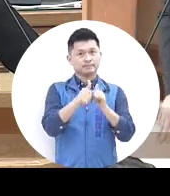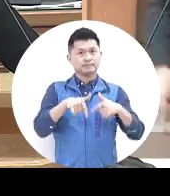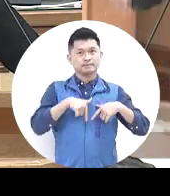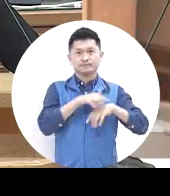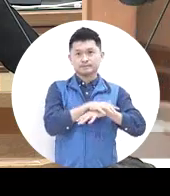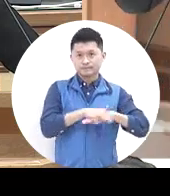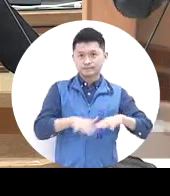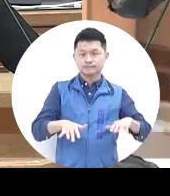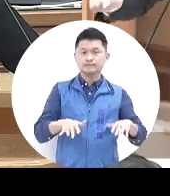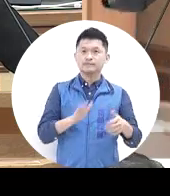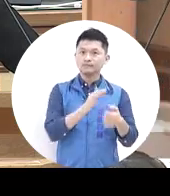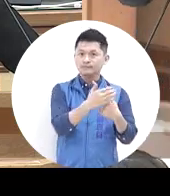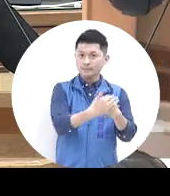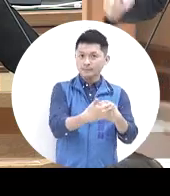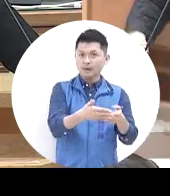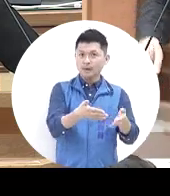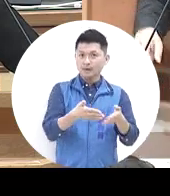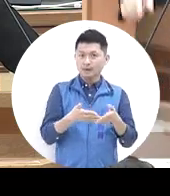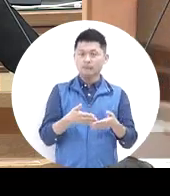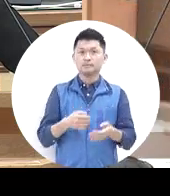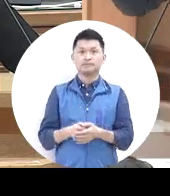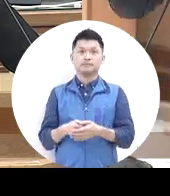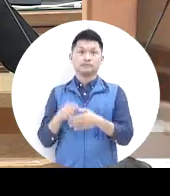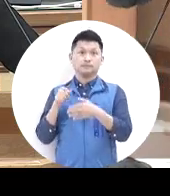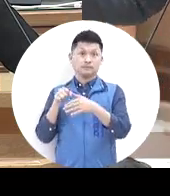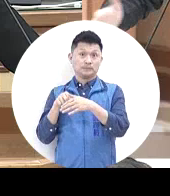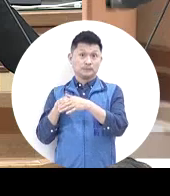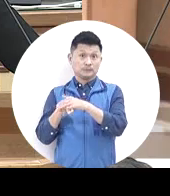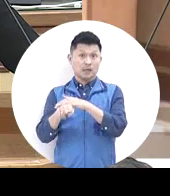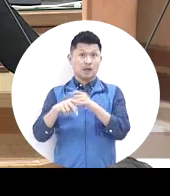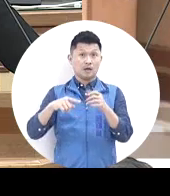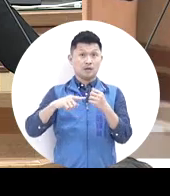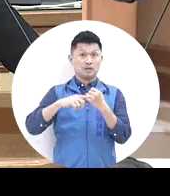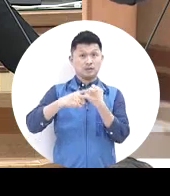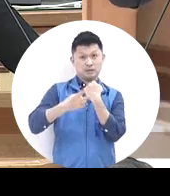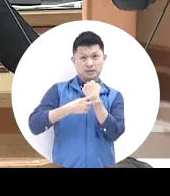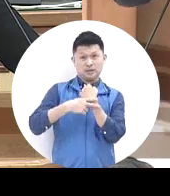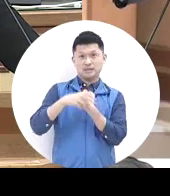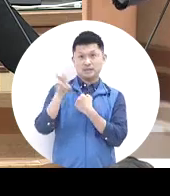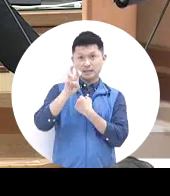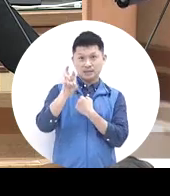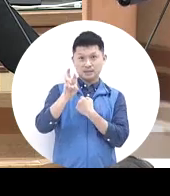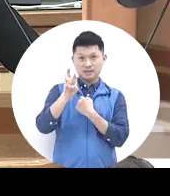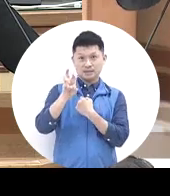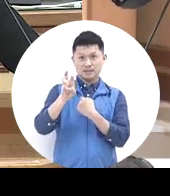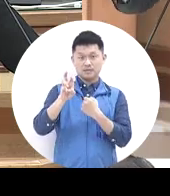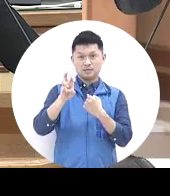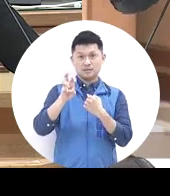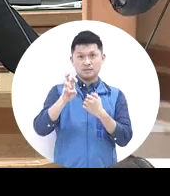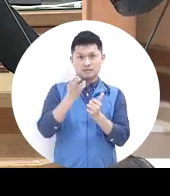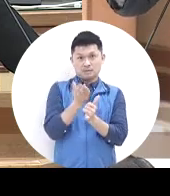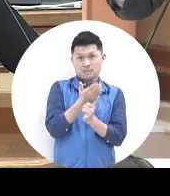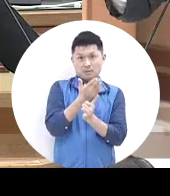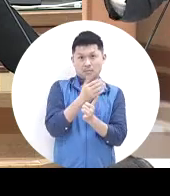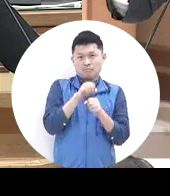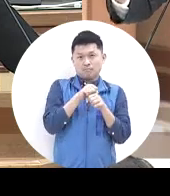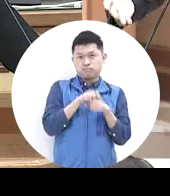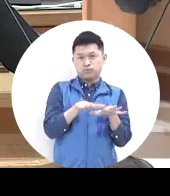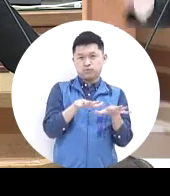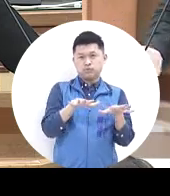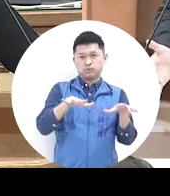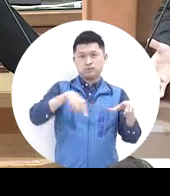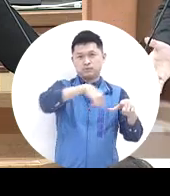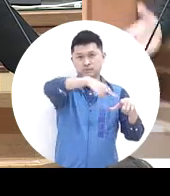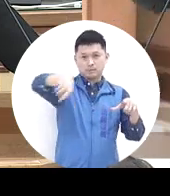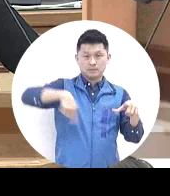全。逃命圈30公里，全北部会全部会怎么样？你应该也很清楚啦。所以